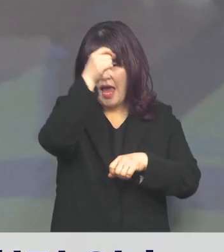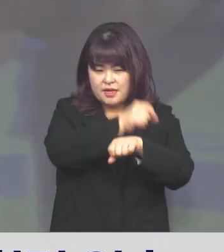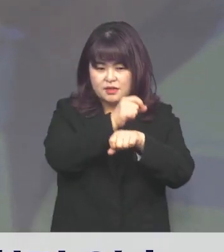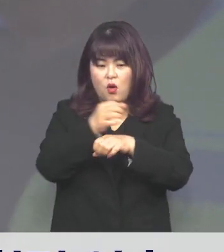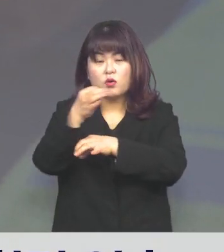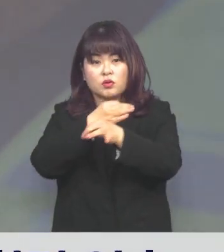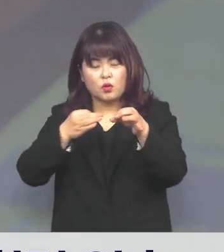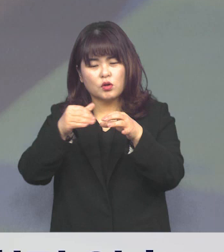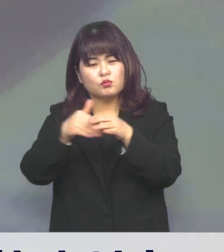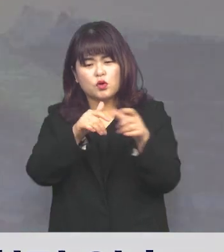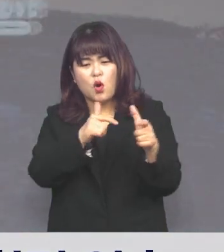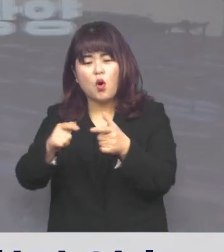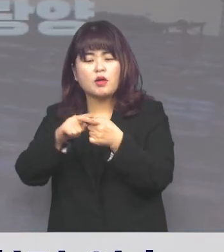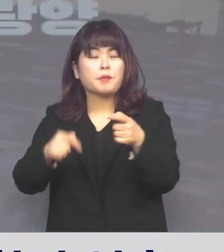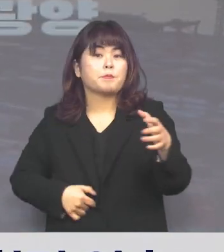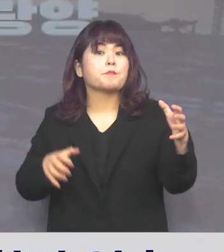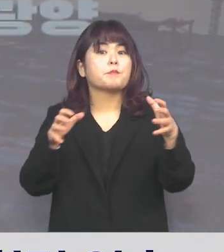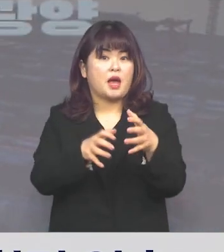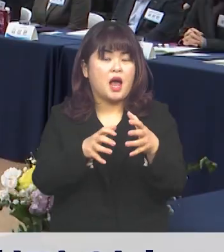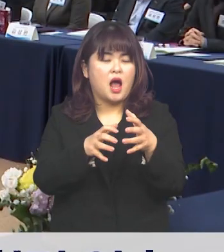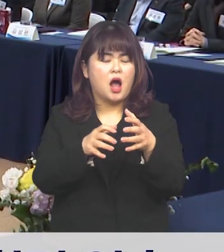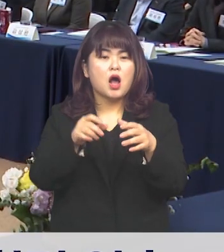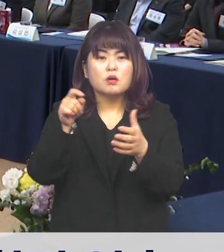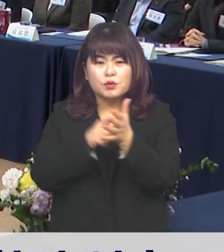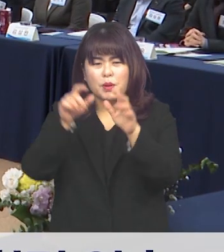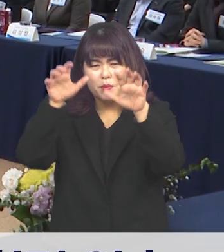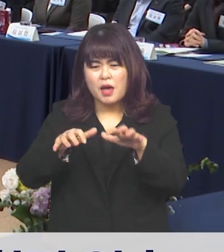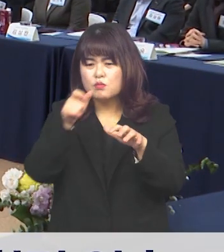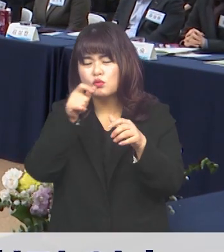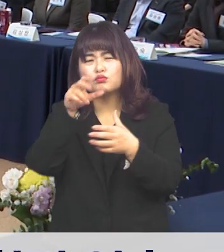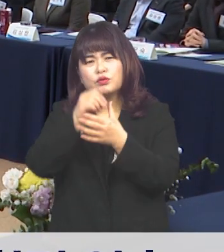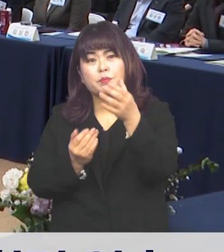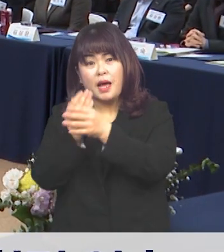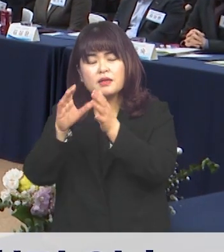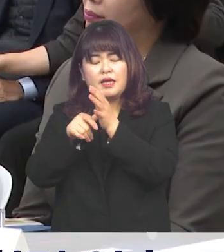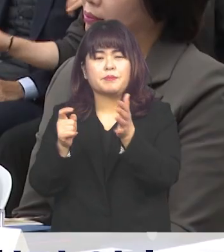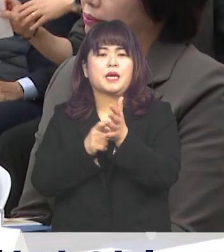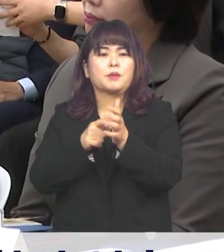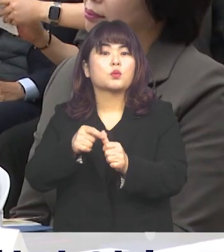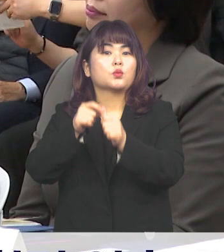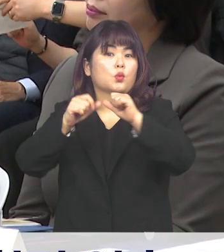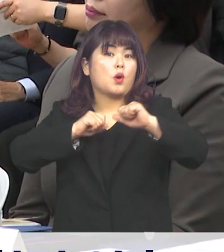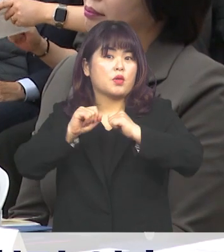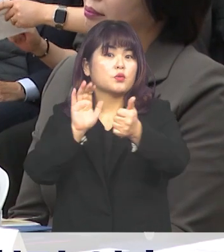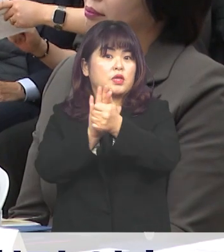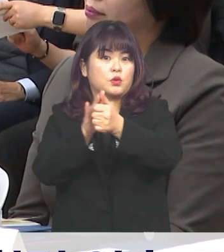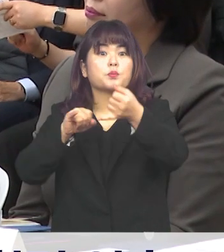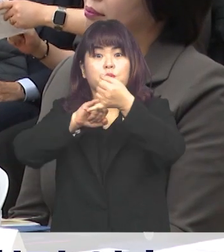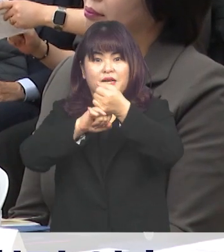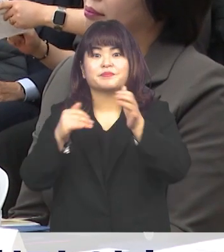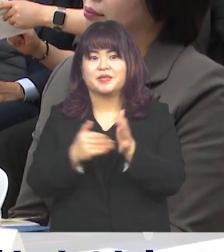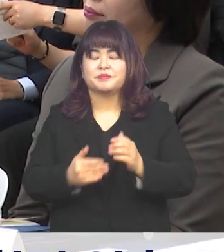관광 등 다양한 분야에서 힘을 모으고 재해나 재난 등 위급한 상황 시 긴급 구호활동에도 지원을